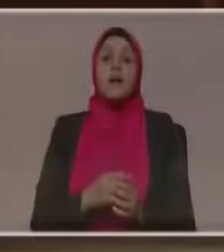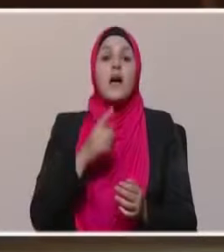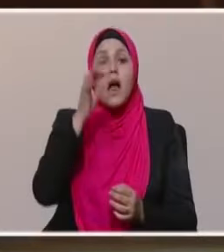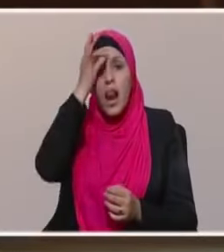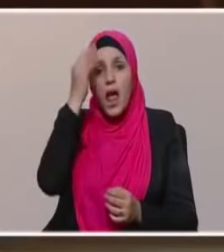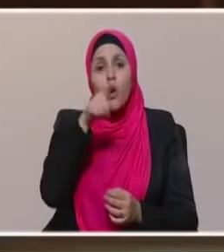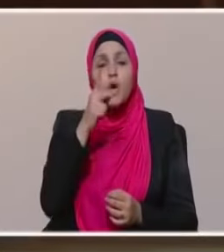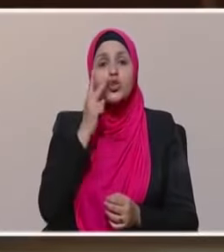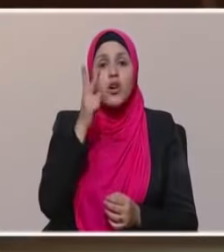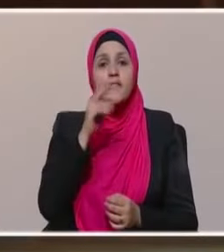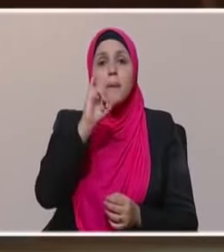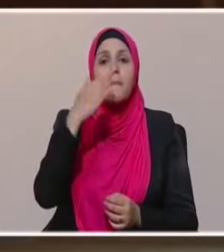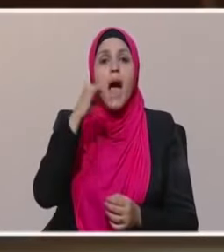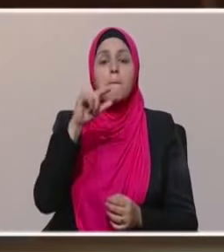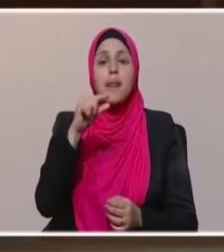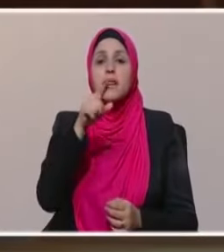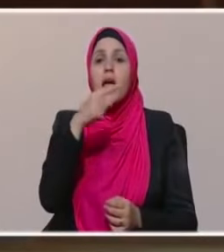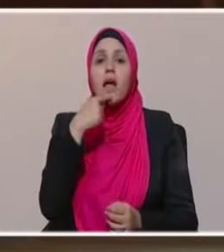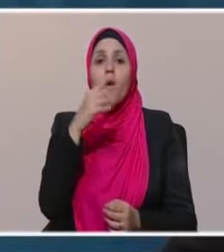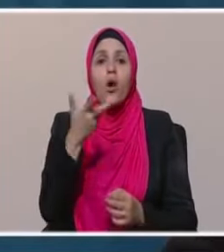ولو شفتيهم محمد مثلا هتقولي له ايه؟